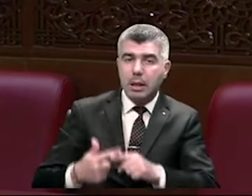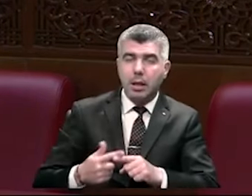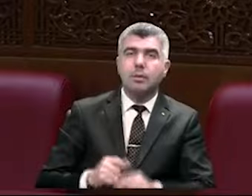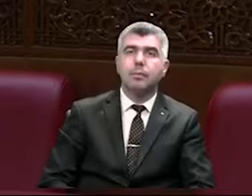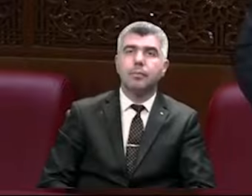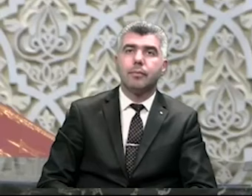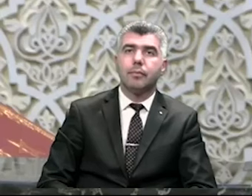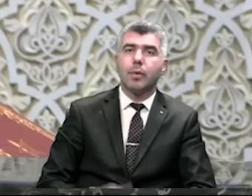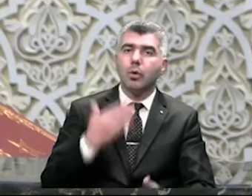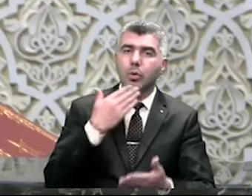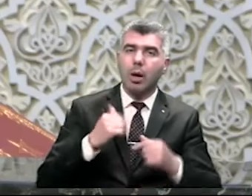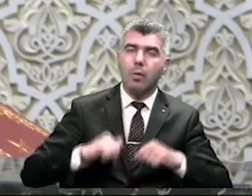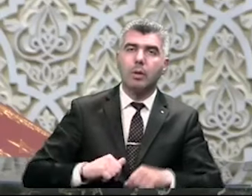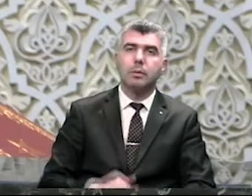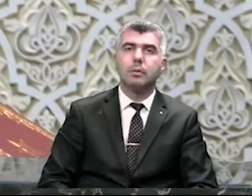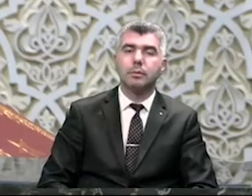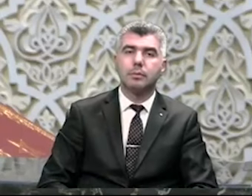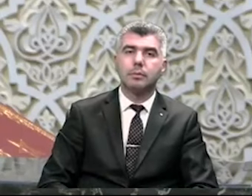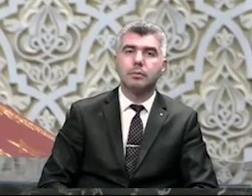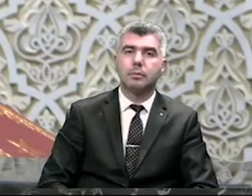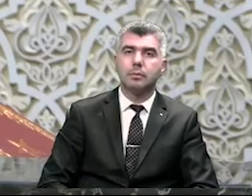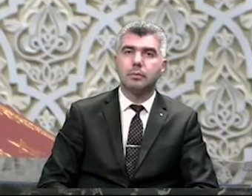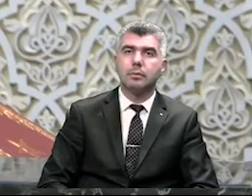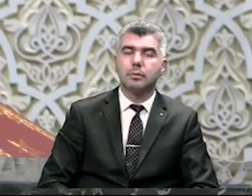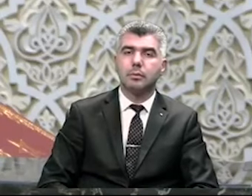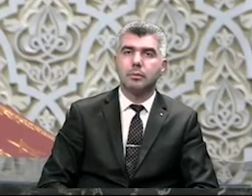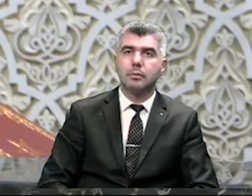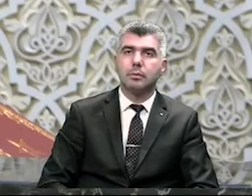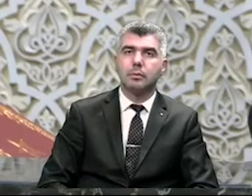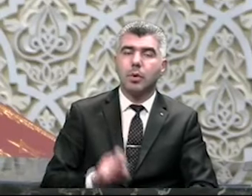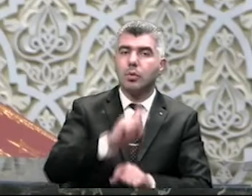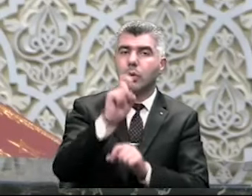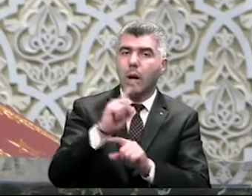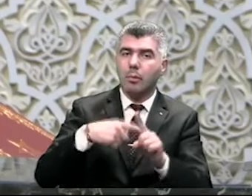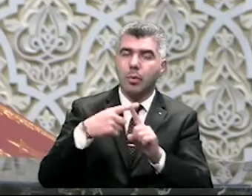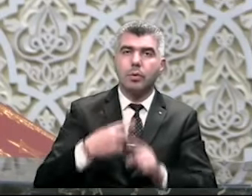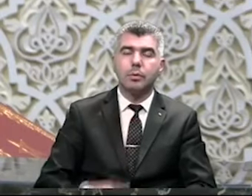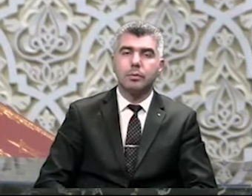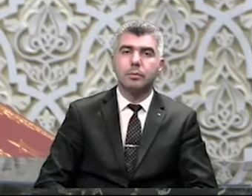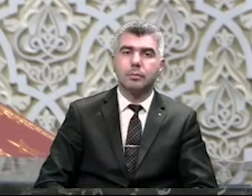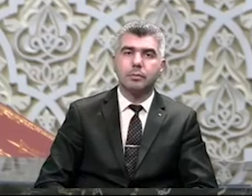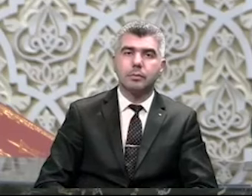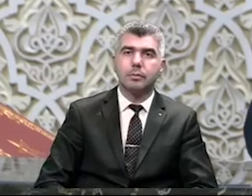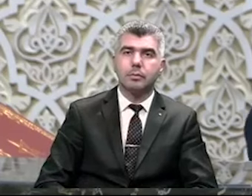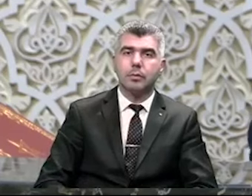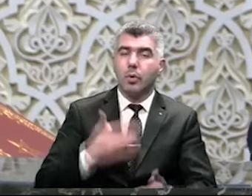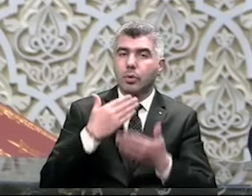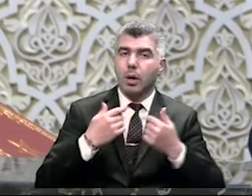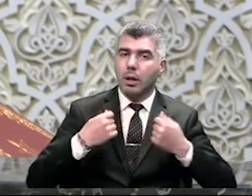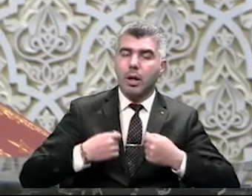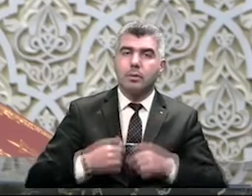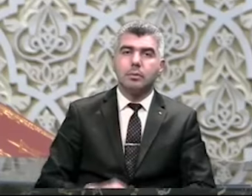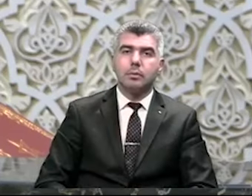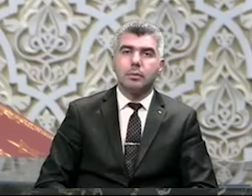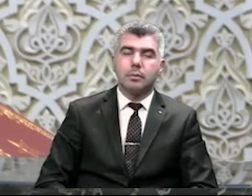شكرا شكرا سيد الوزير التعقيب تفضلوا سيونس شكرا السيد الرئيس